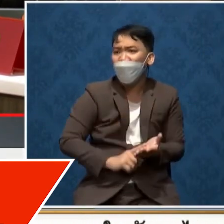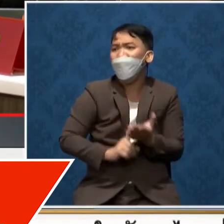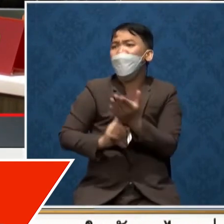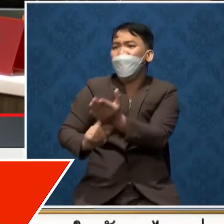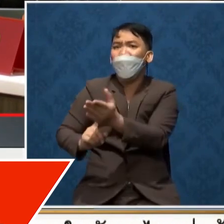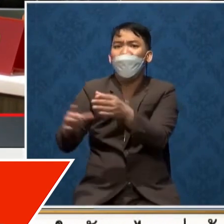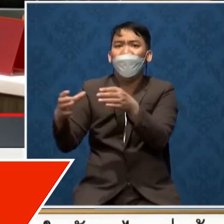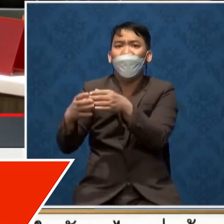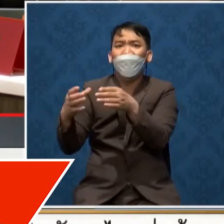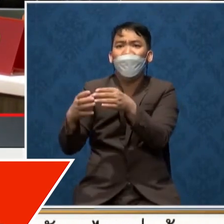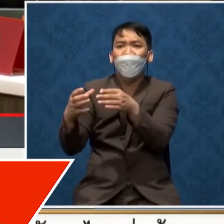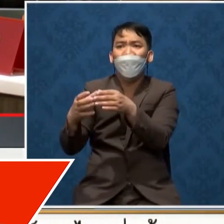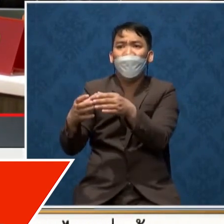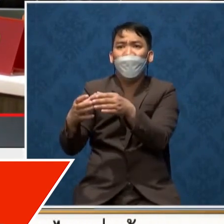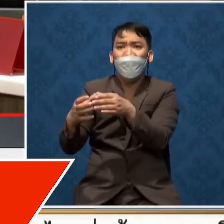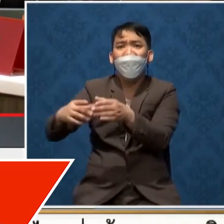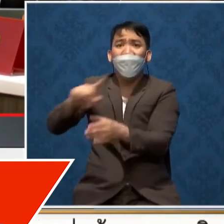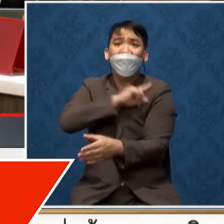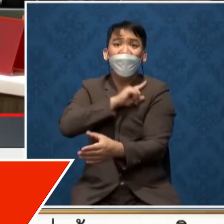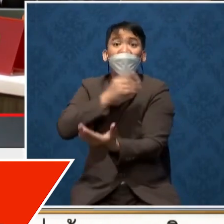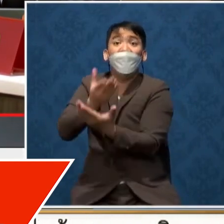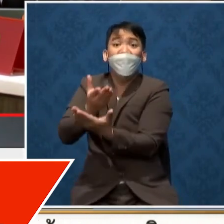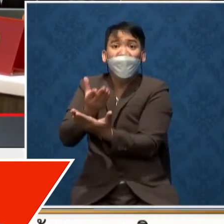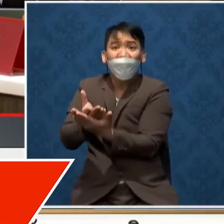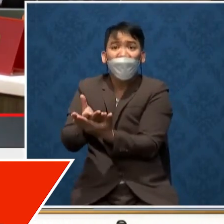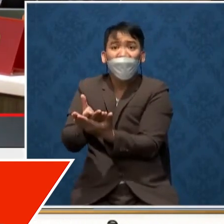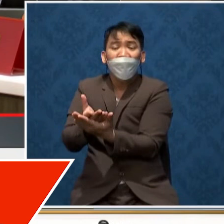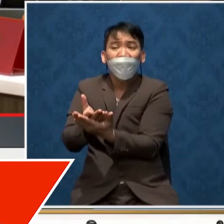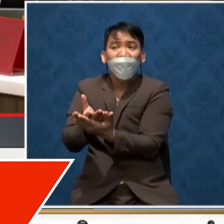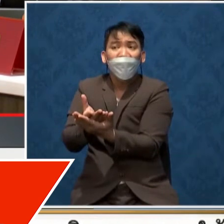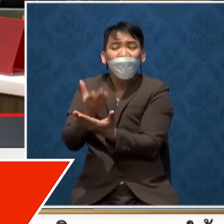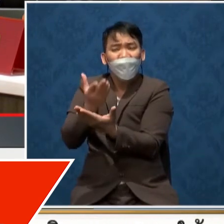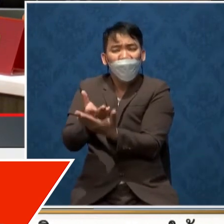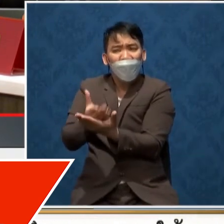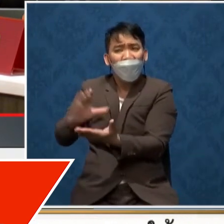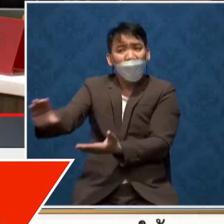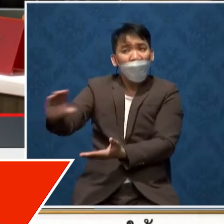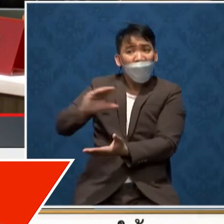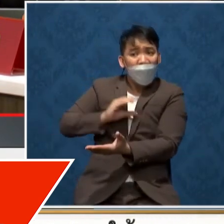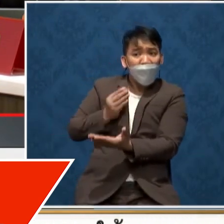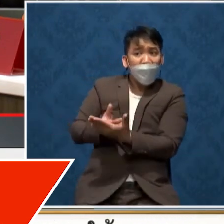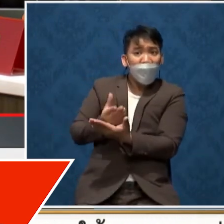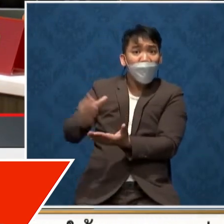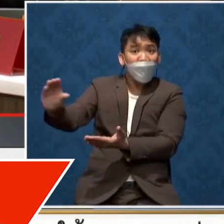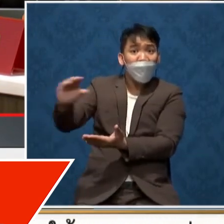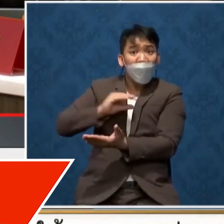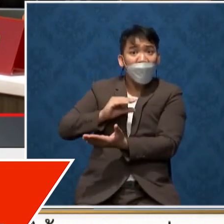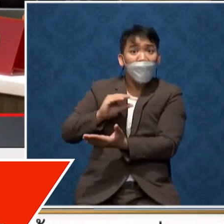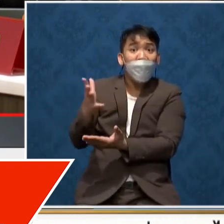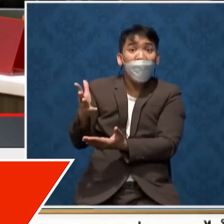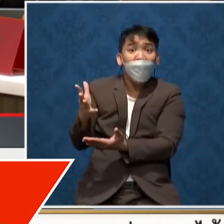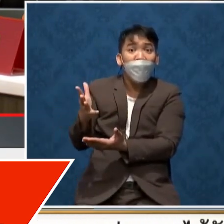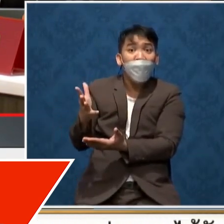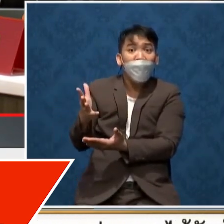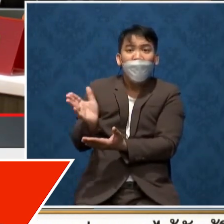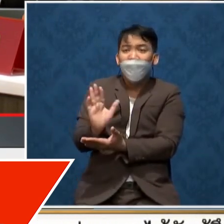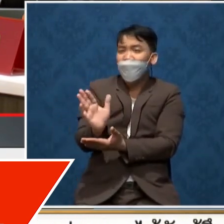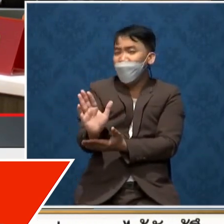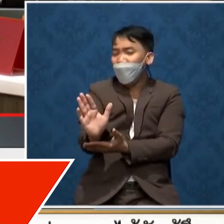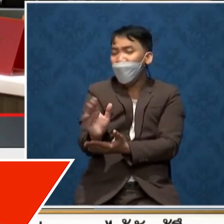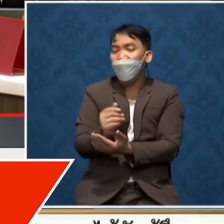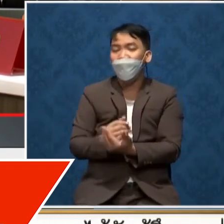ดทอนเอาไปตามวงเงินที่จะให้หรือไม่ให้คนพิจารณาคือท่านต้องบรรจุอยู่ในหนึ่งว